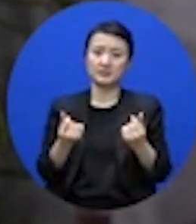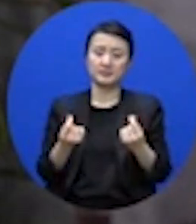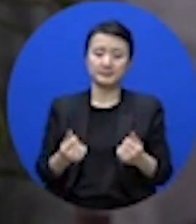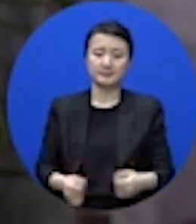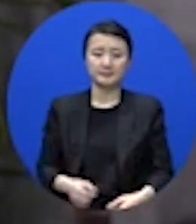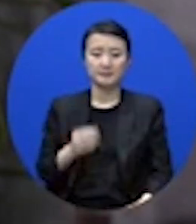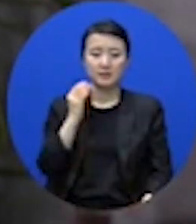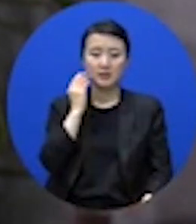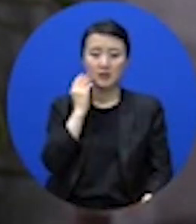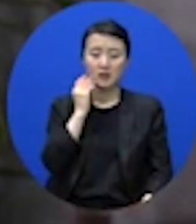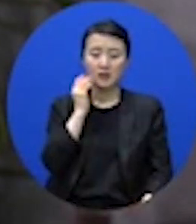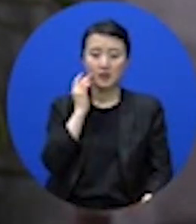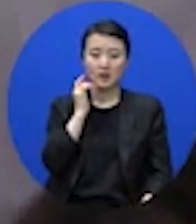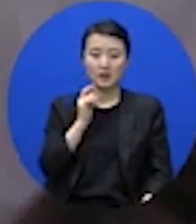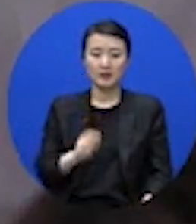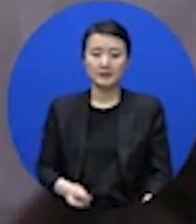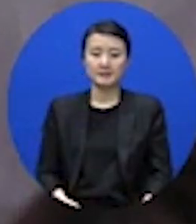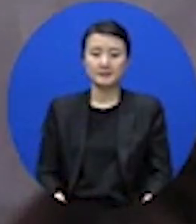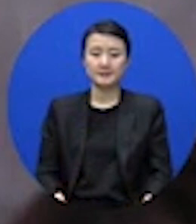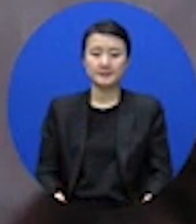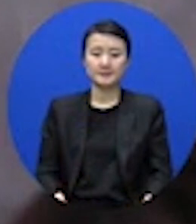어떻게? 자,